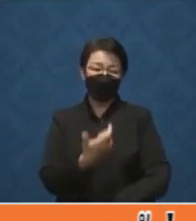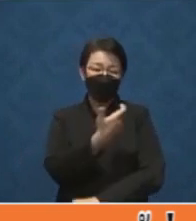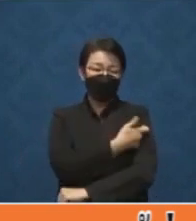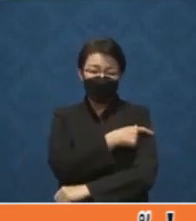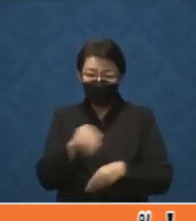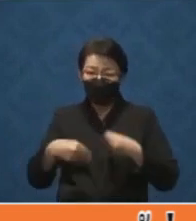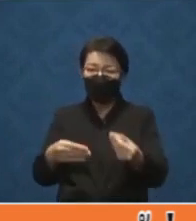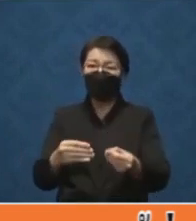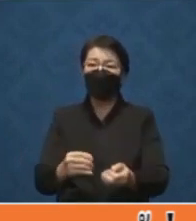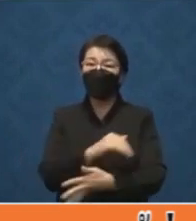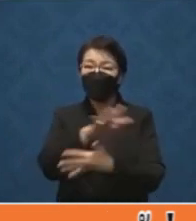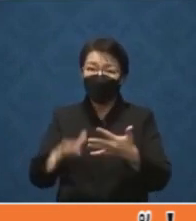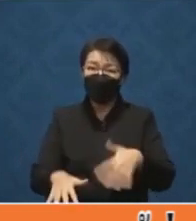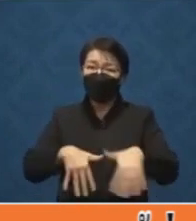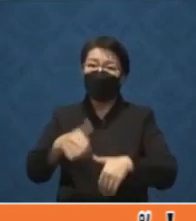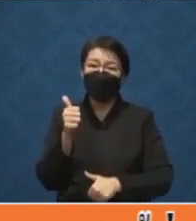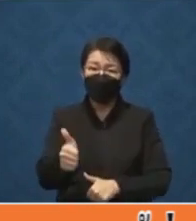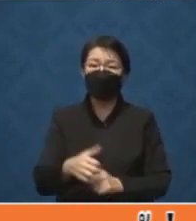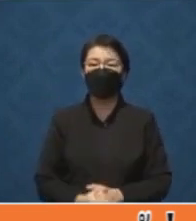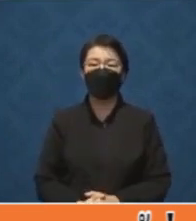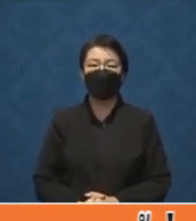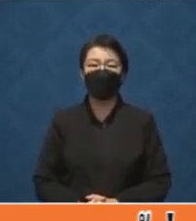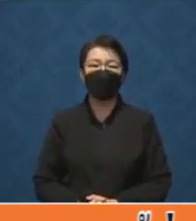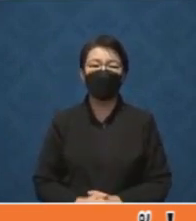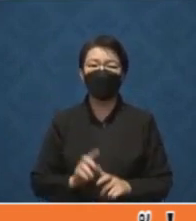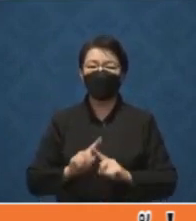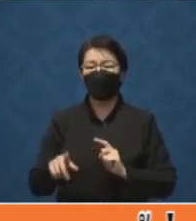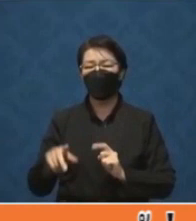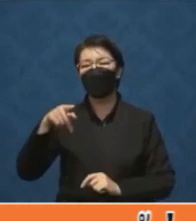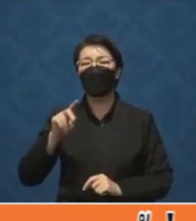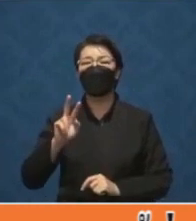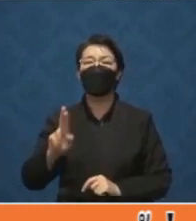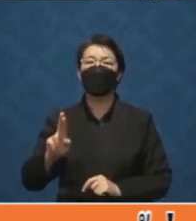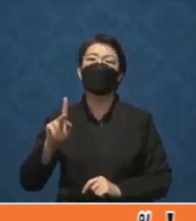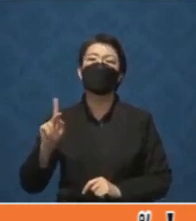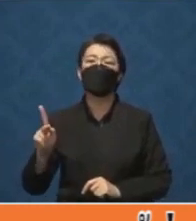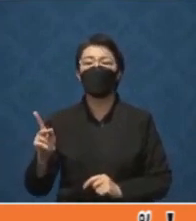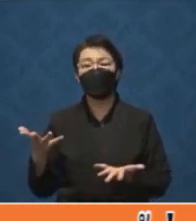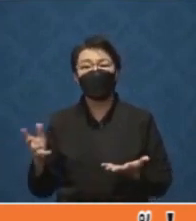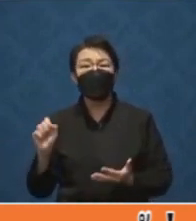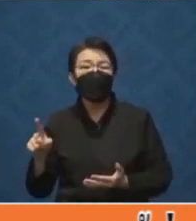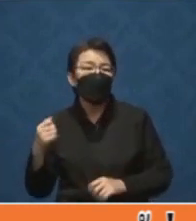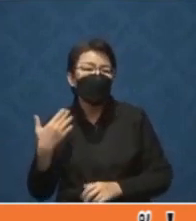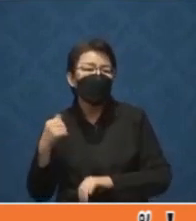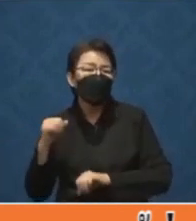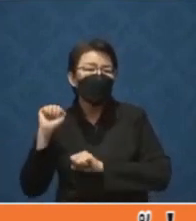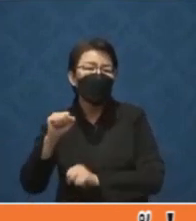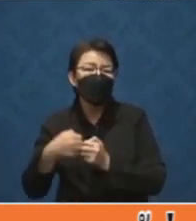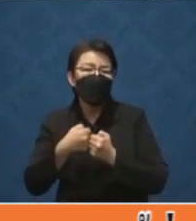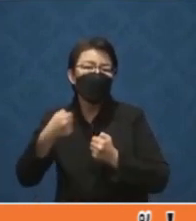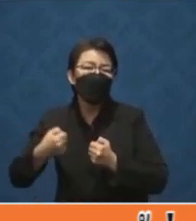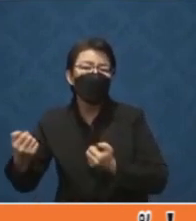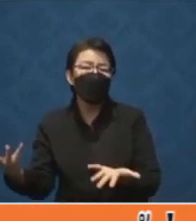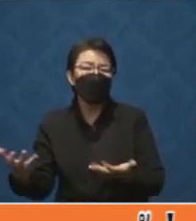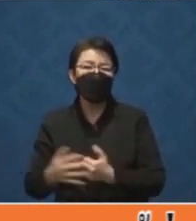าชนฉะนั้นการยังคงพรก.ฉุกเฉินต่อไปมันคิดเป็นอย่างอื่นไม่ได้นอกจากการที่รั